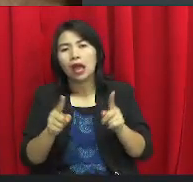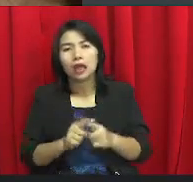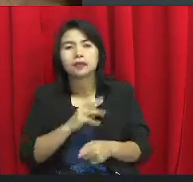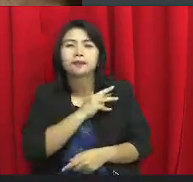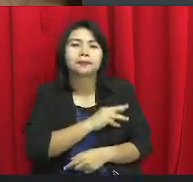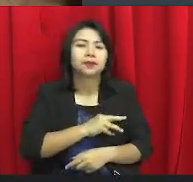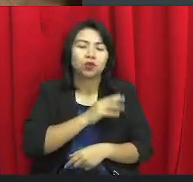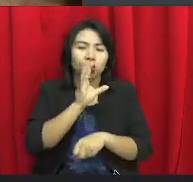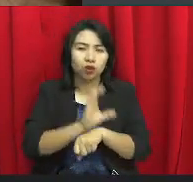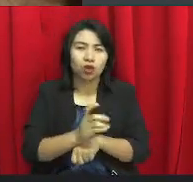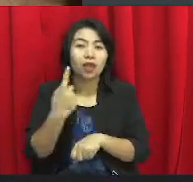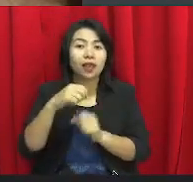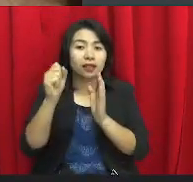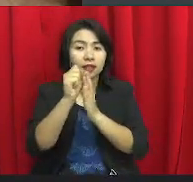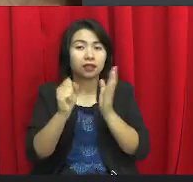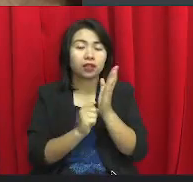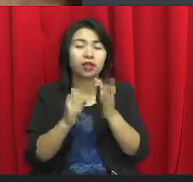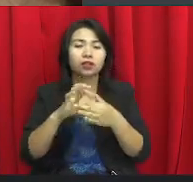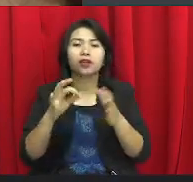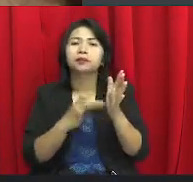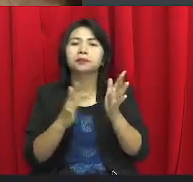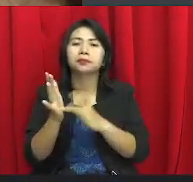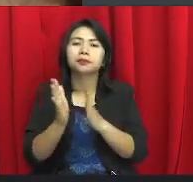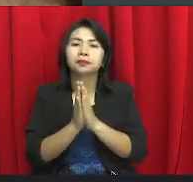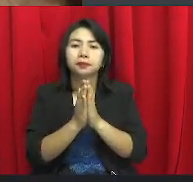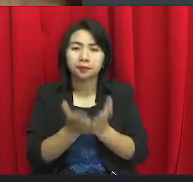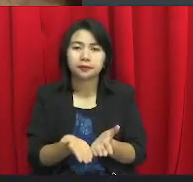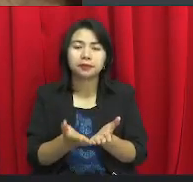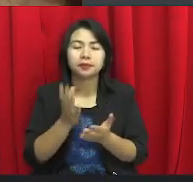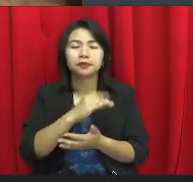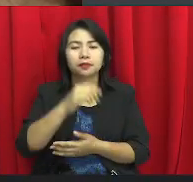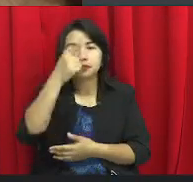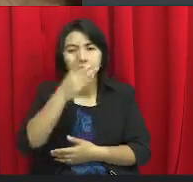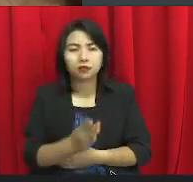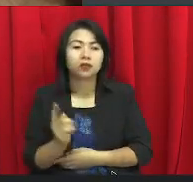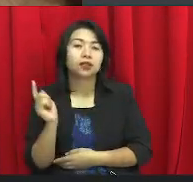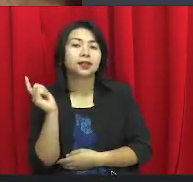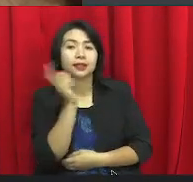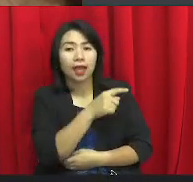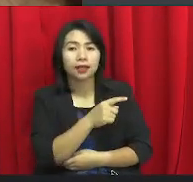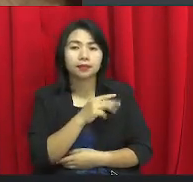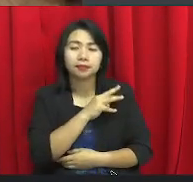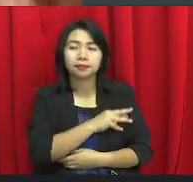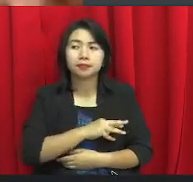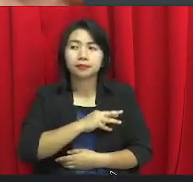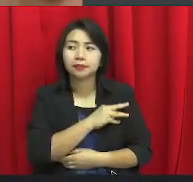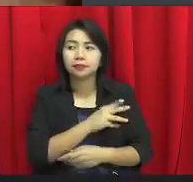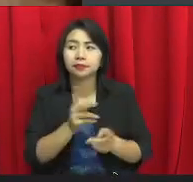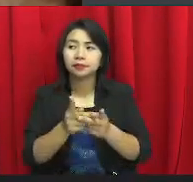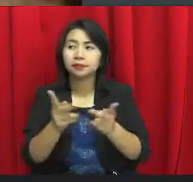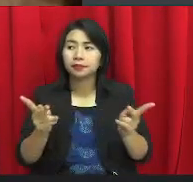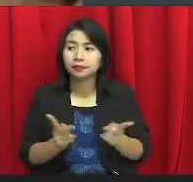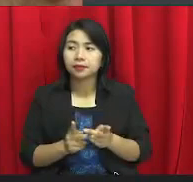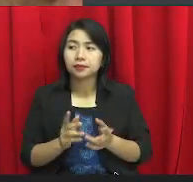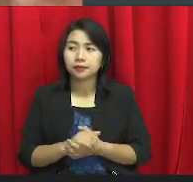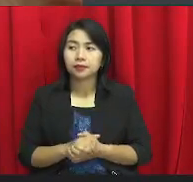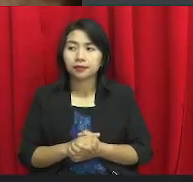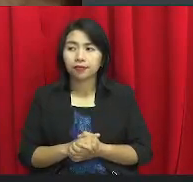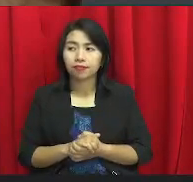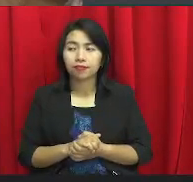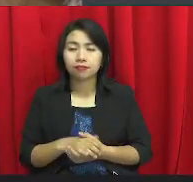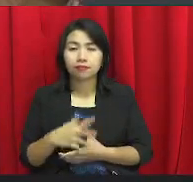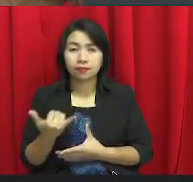standard ng Diyos at standard ng church dito sa mission field. So kaya mga kapatid, no, sabi nga